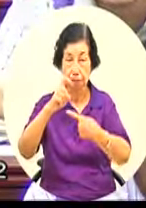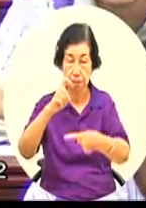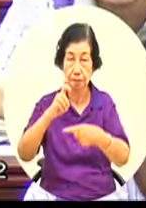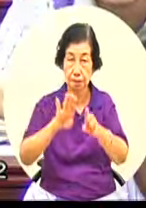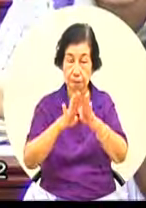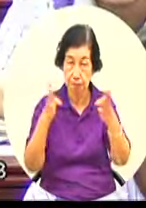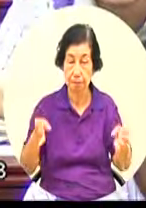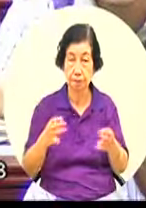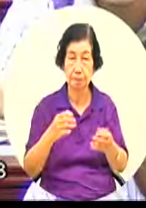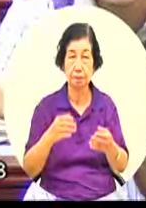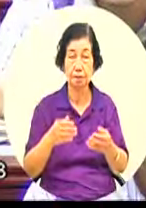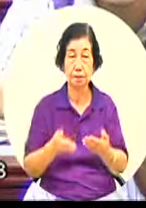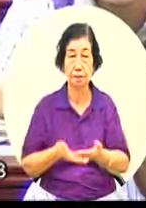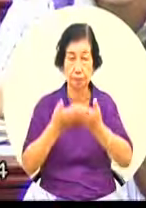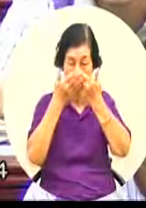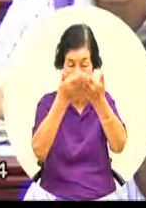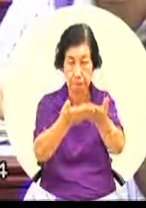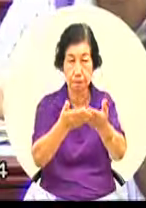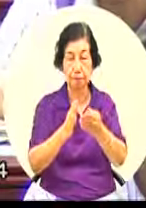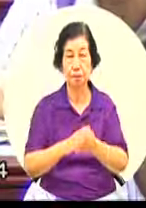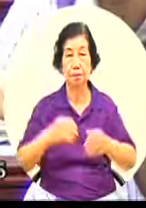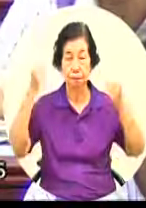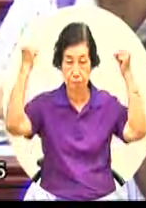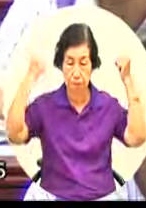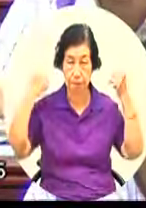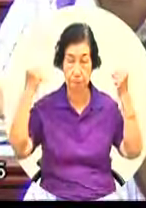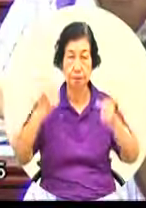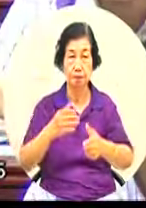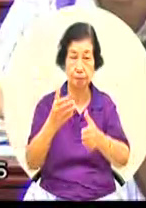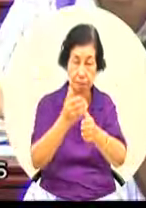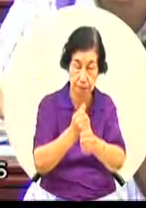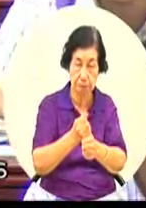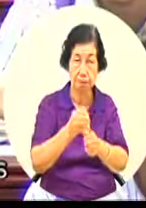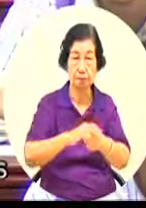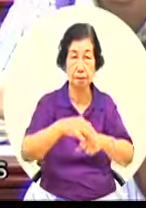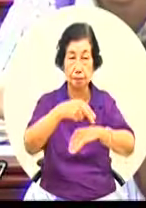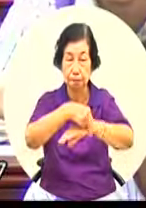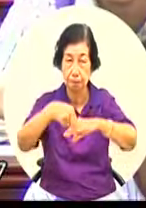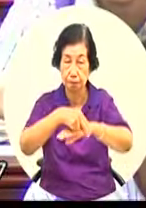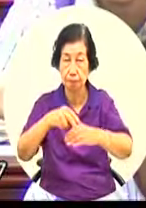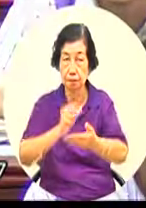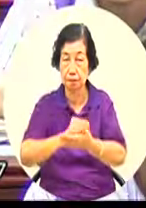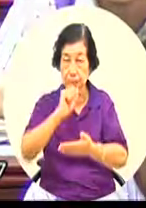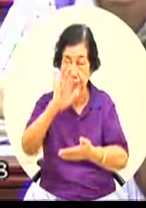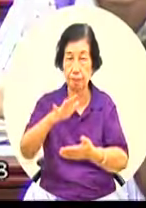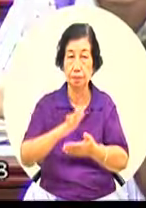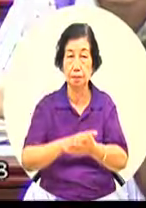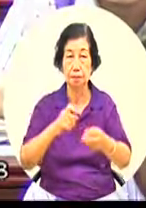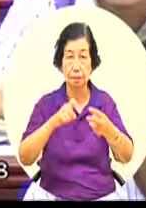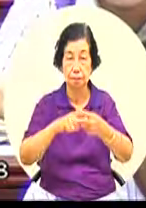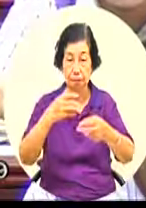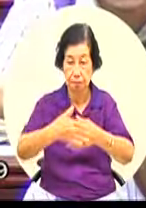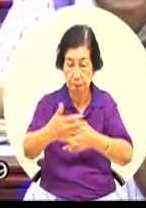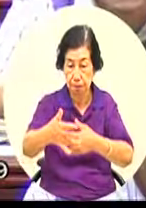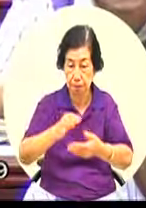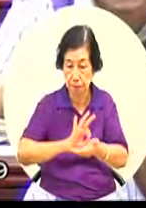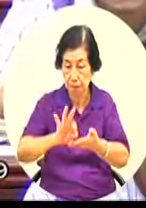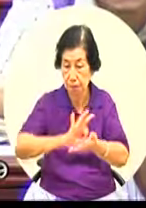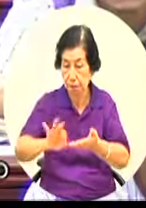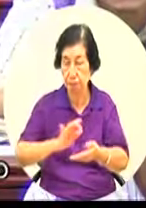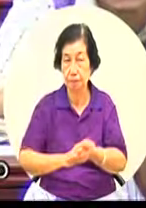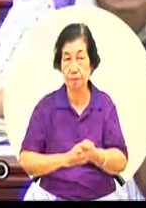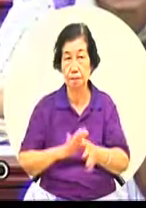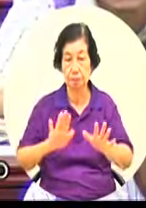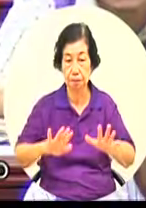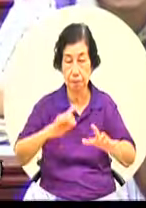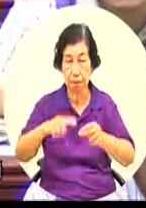个叫做可行性评估以及规划报告，去争取这个工程的经费。那我们希望说最起码年底呢能